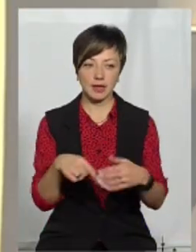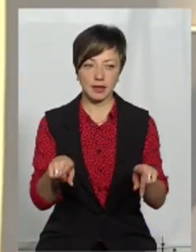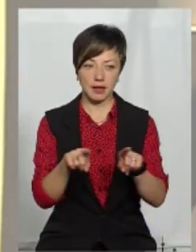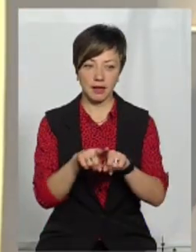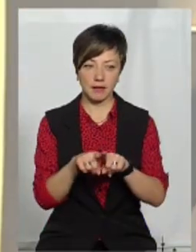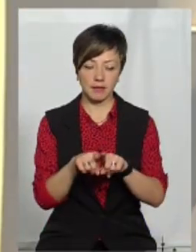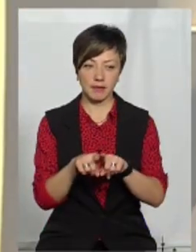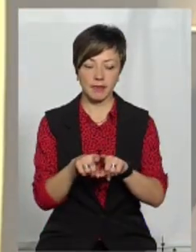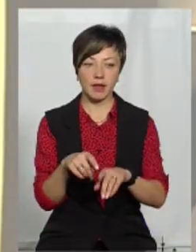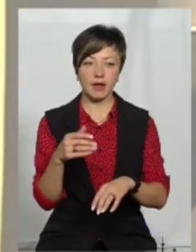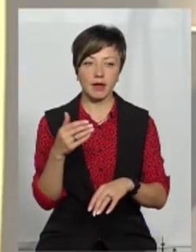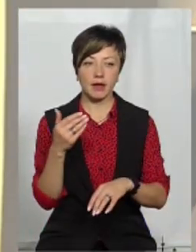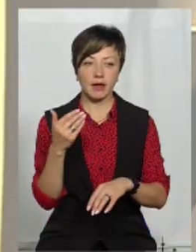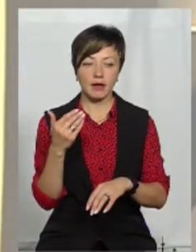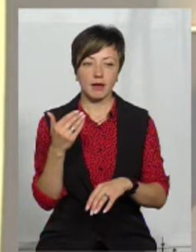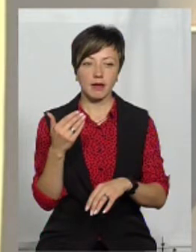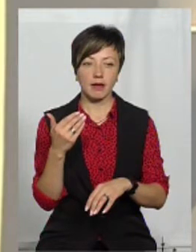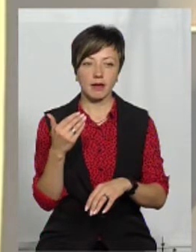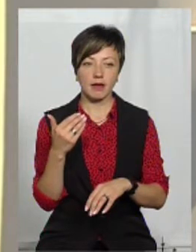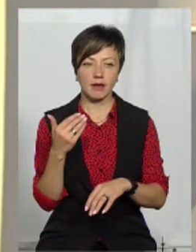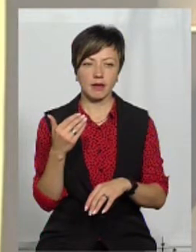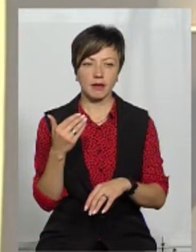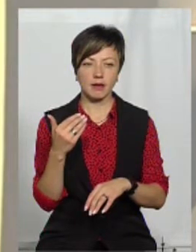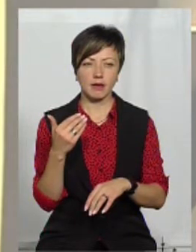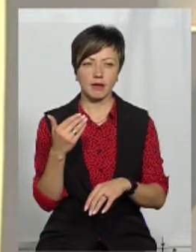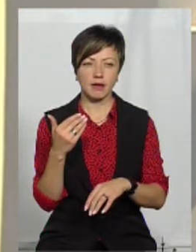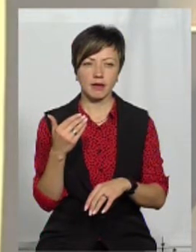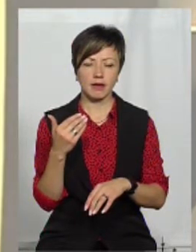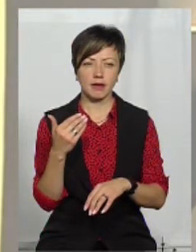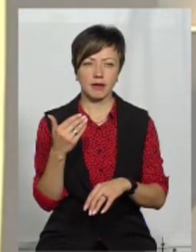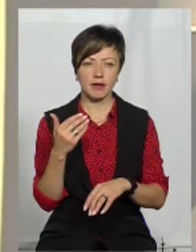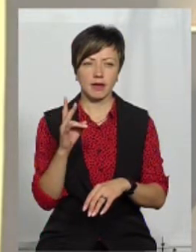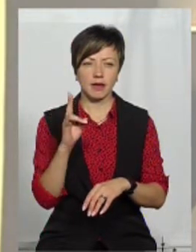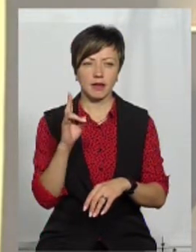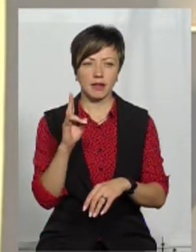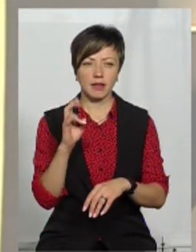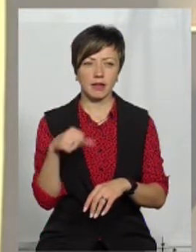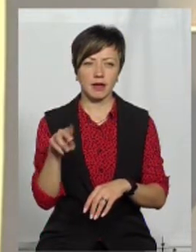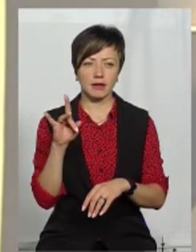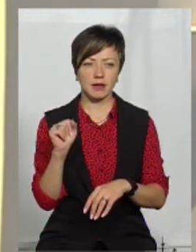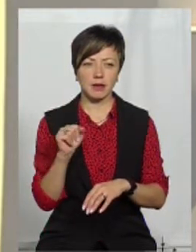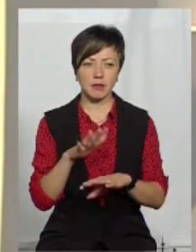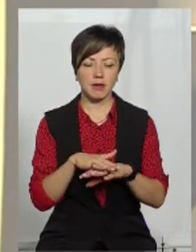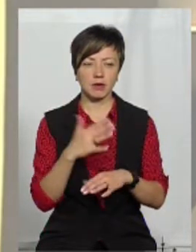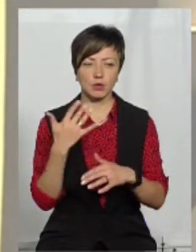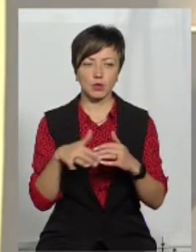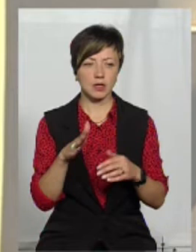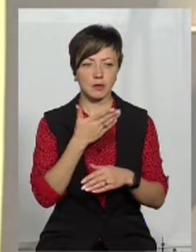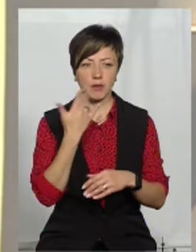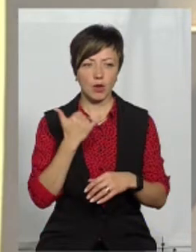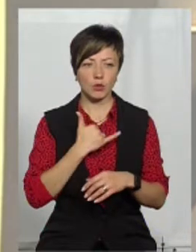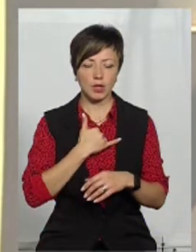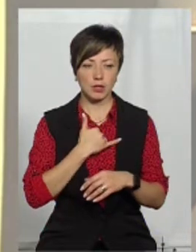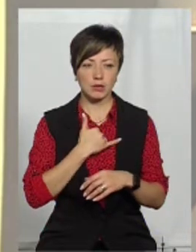питання. Ось Центробанка вже давно немає, у нас років вже з 10, наверное, да? Чи з 8. От. А